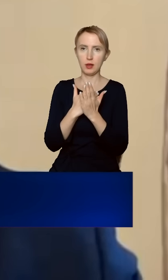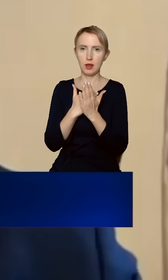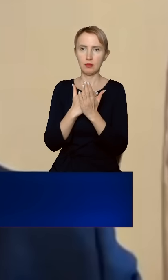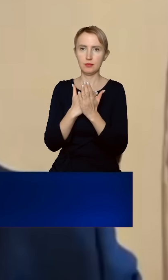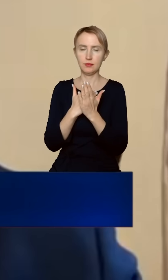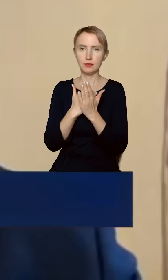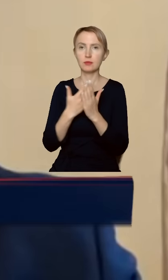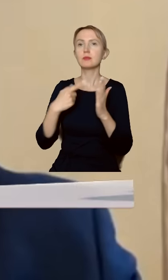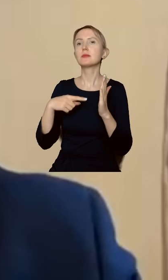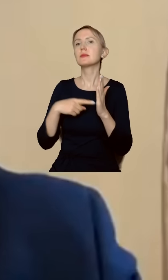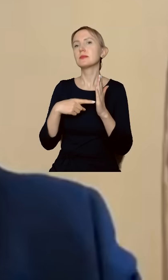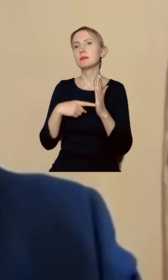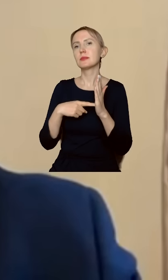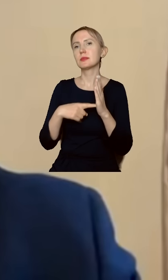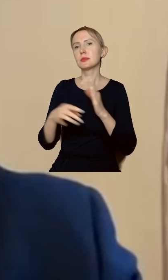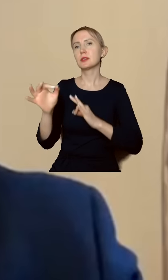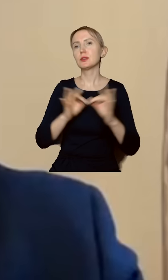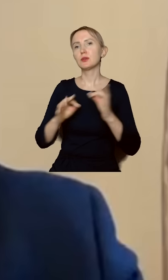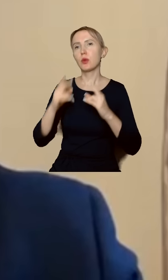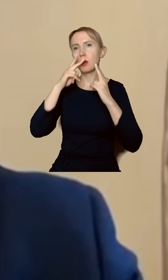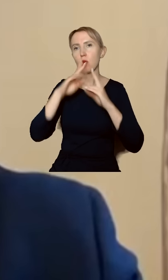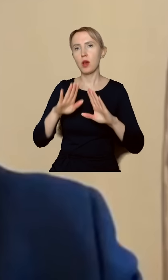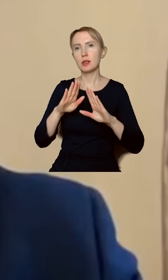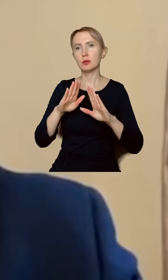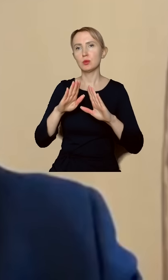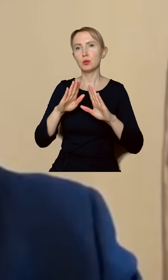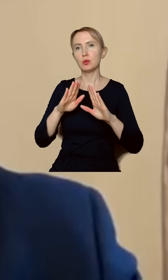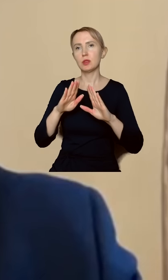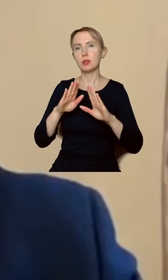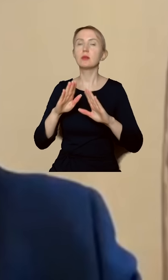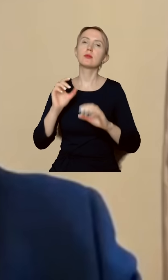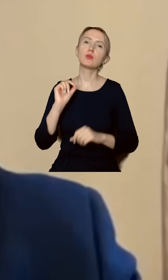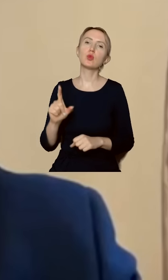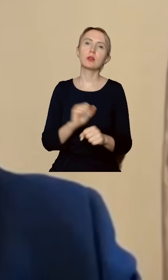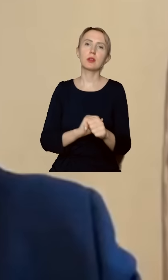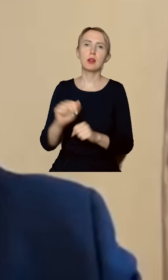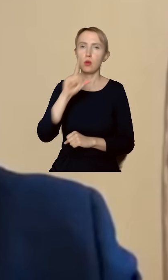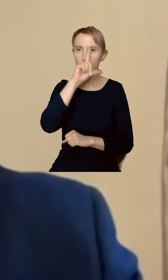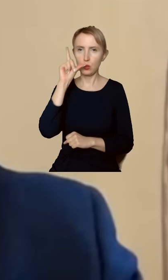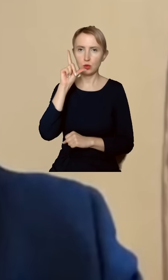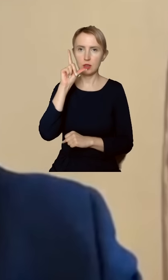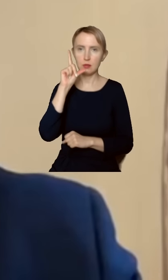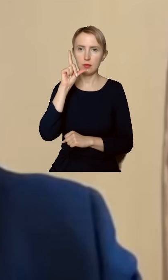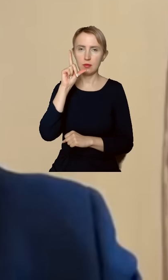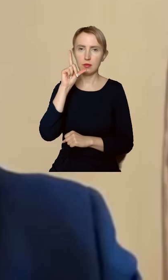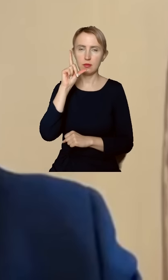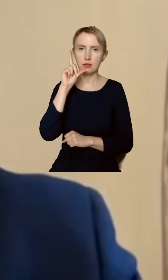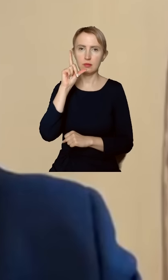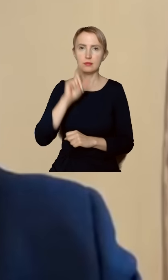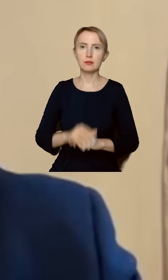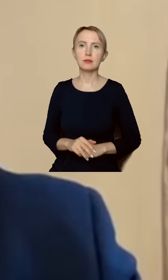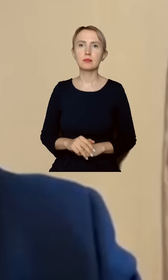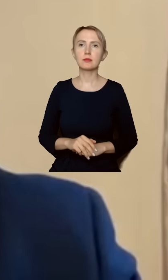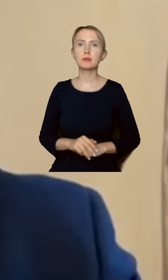tym sensie no to jakby historia pokazuje, że no mamy do czynienia z ludźmi, którzy właśnie